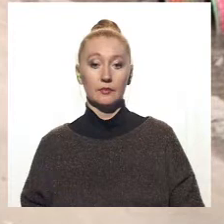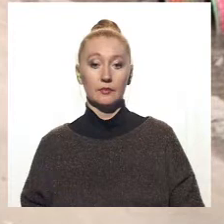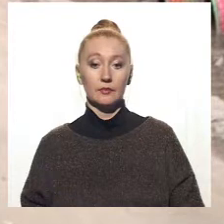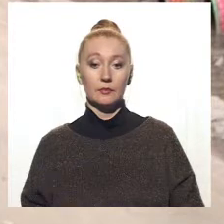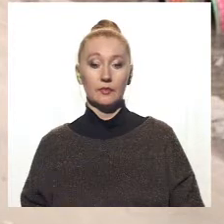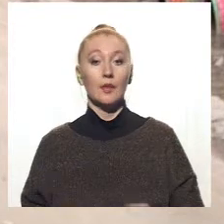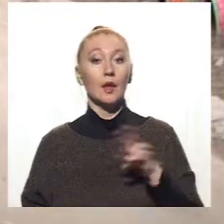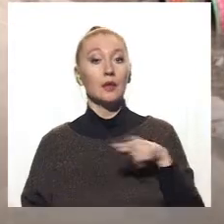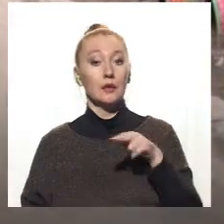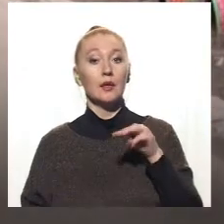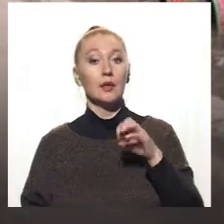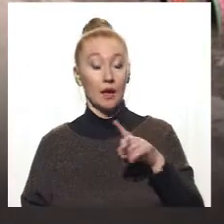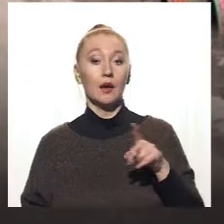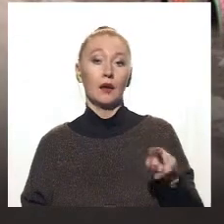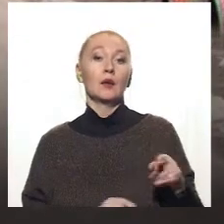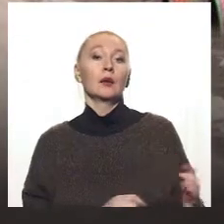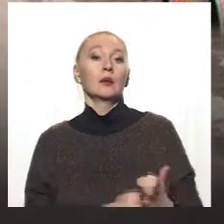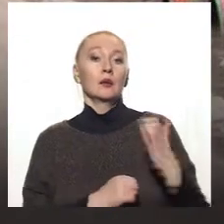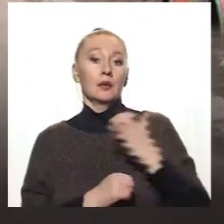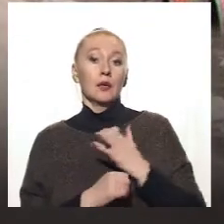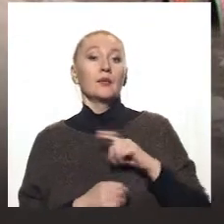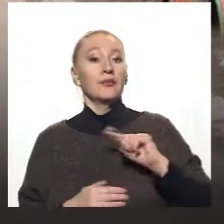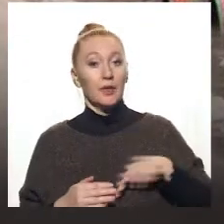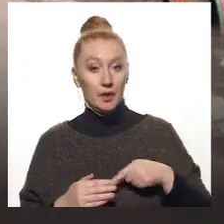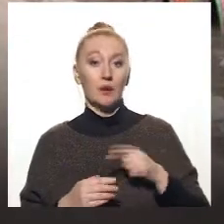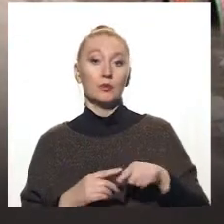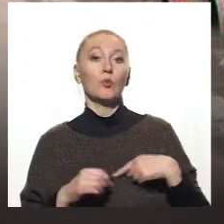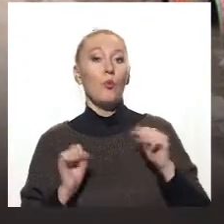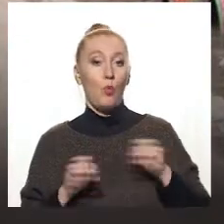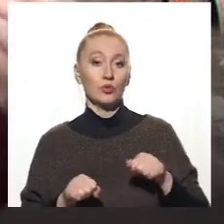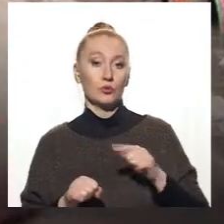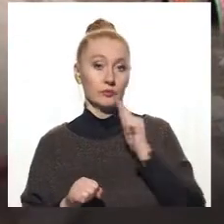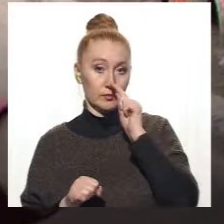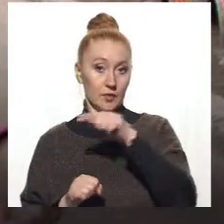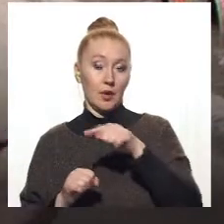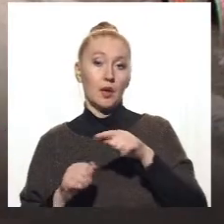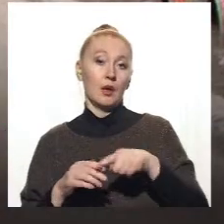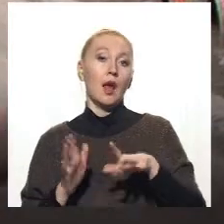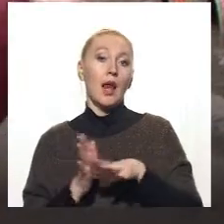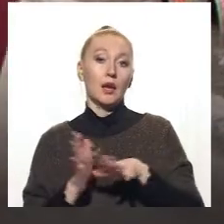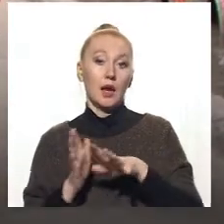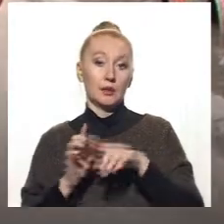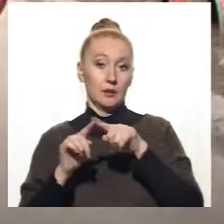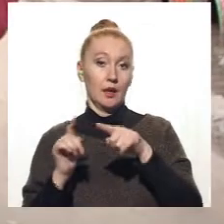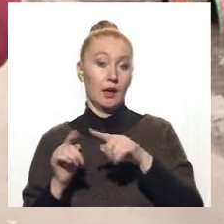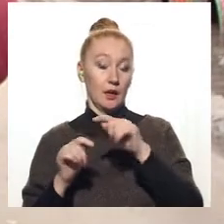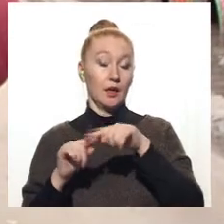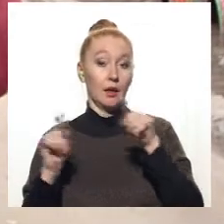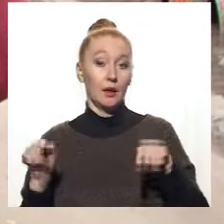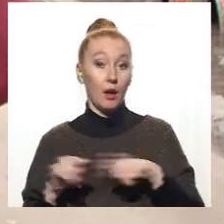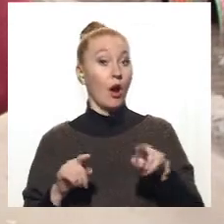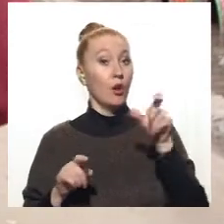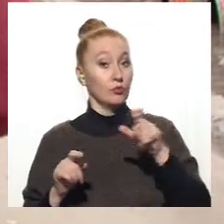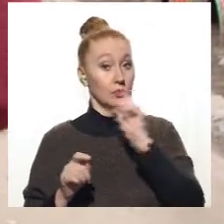ДТЕК нам прислав вимогу надати доступ до лічильників, тому що так як людина